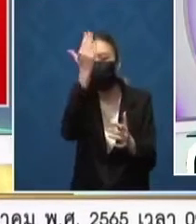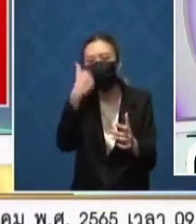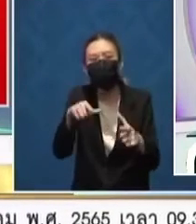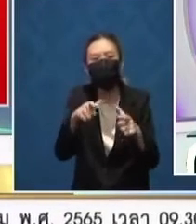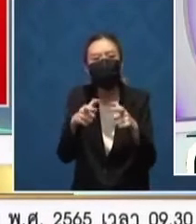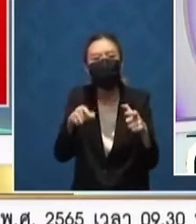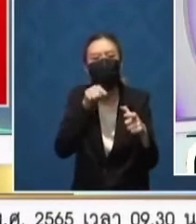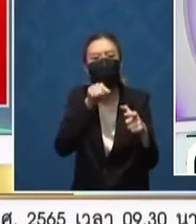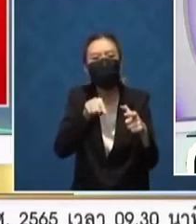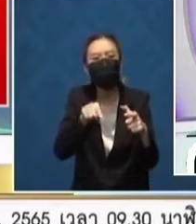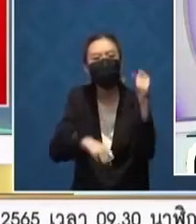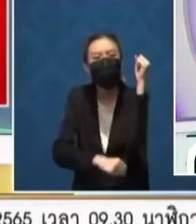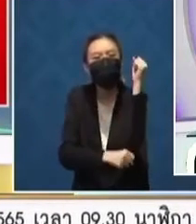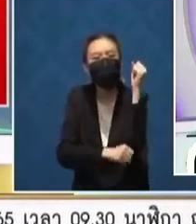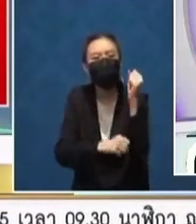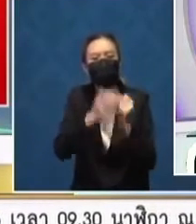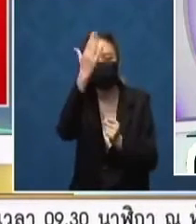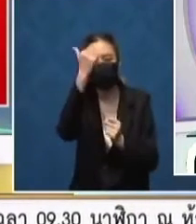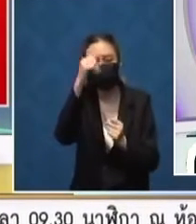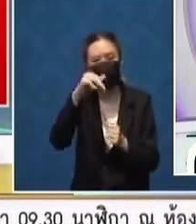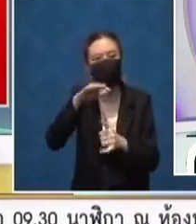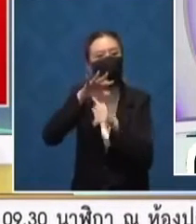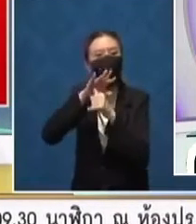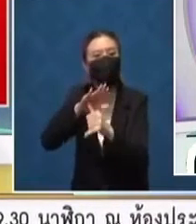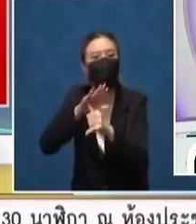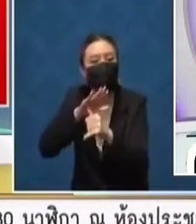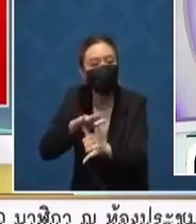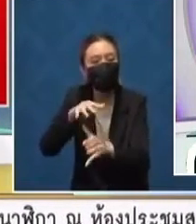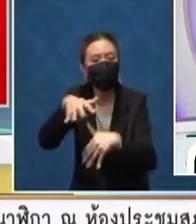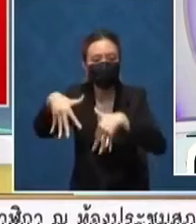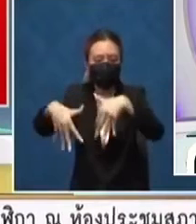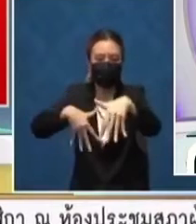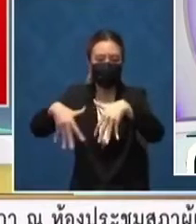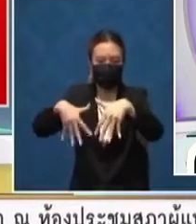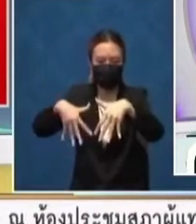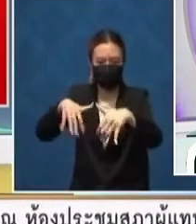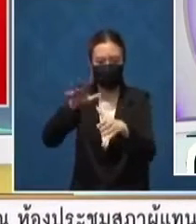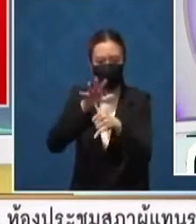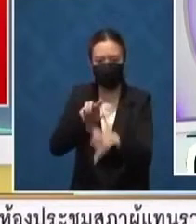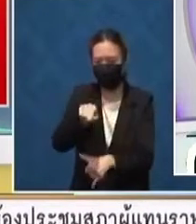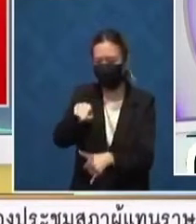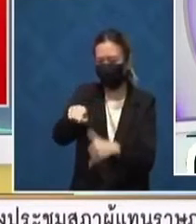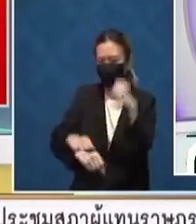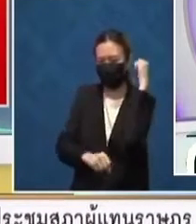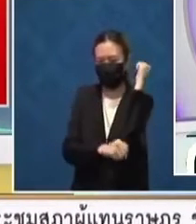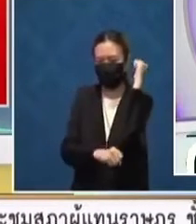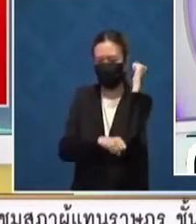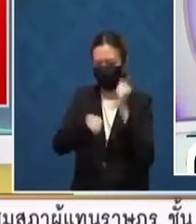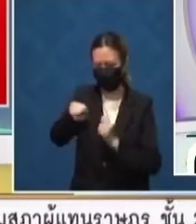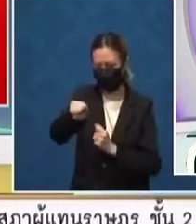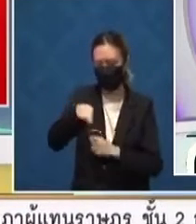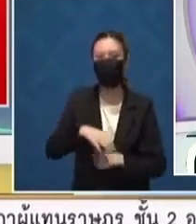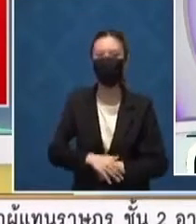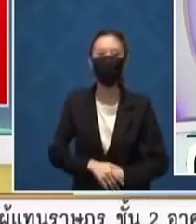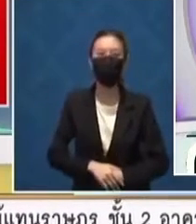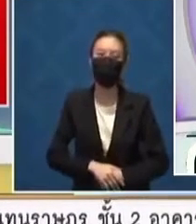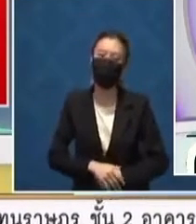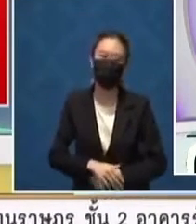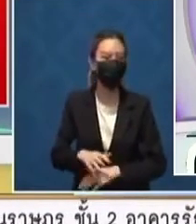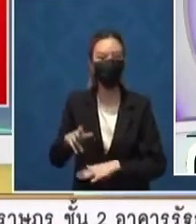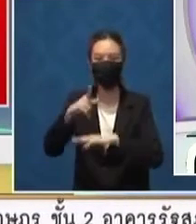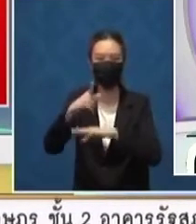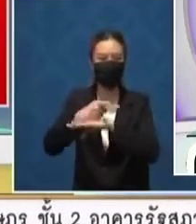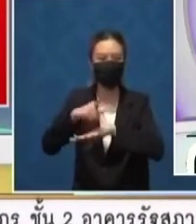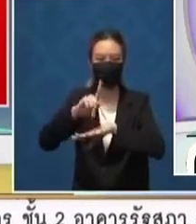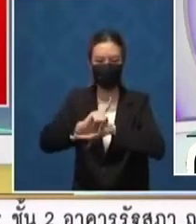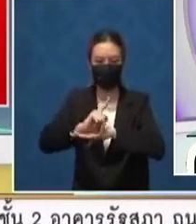ว่าบัตรสวัสดิการแห่งรัฐเนี่ยมีขึ้นไม่ได้ช่วยทำให้ใครรวยขึ้นนะคะบัตรสวัสดิการแห่งรัฐมีมาเ